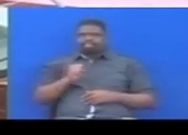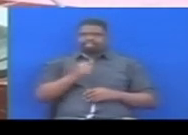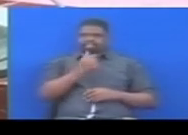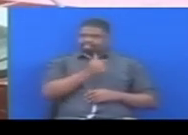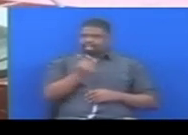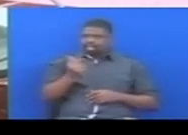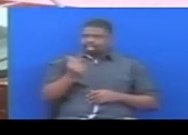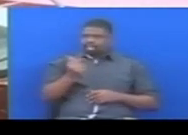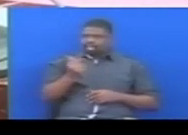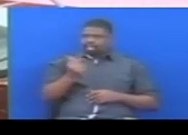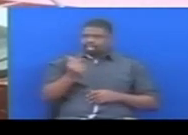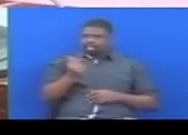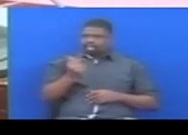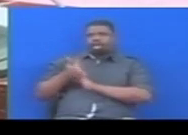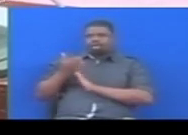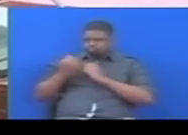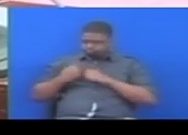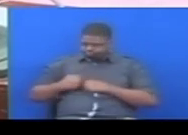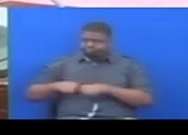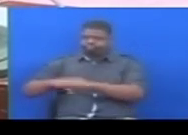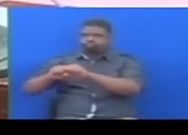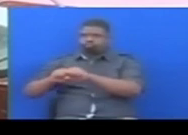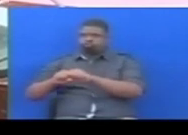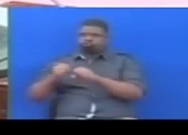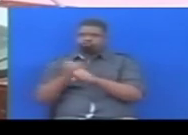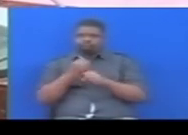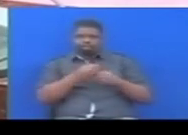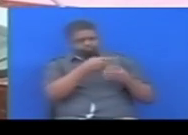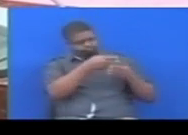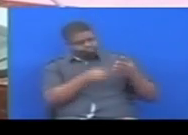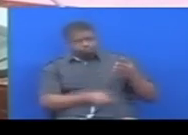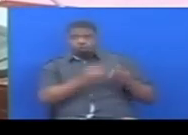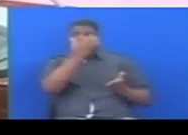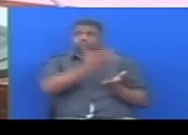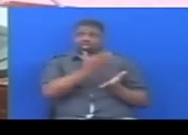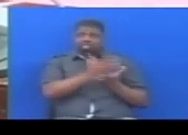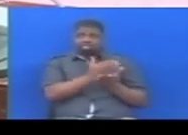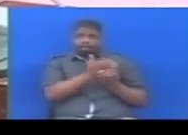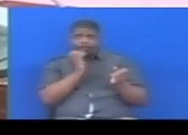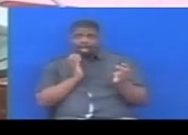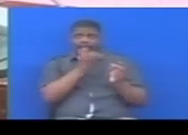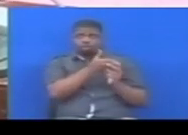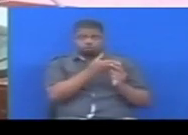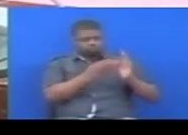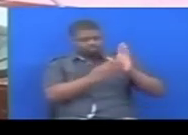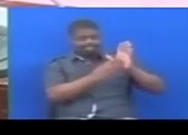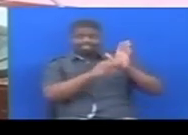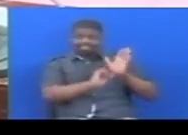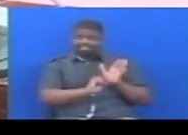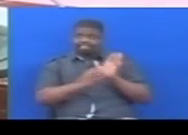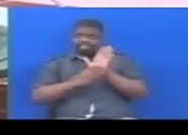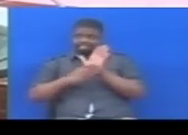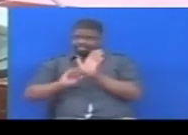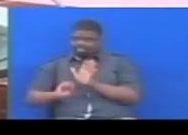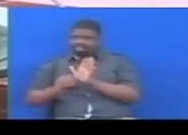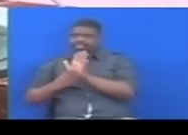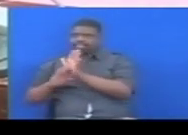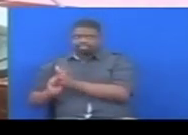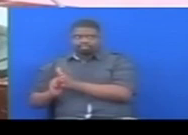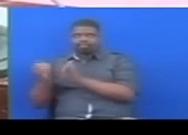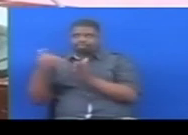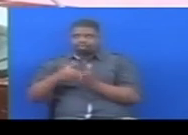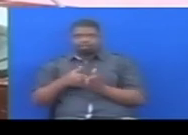kufanya yafuatayo ili kuhakikisha tunafikia malengo ya 90% 90% 90%. Moja, kuanzia mwezi Oktoba